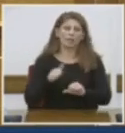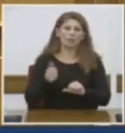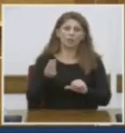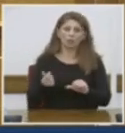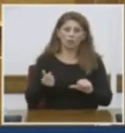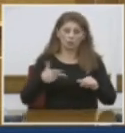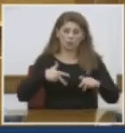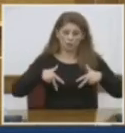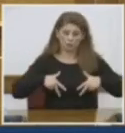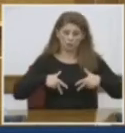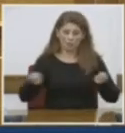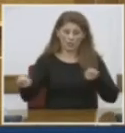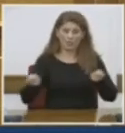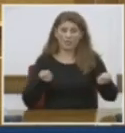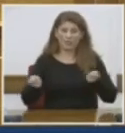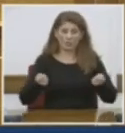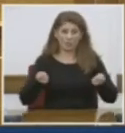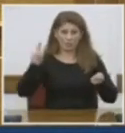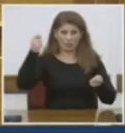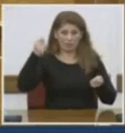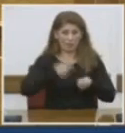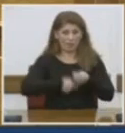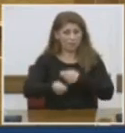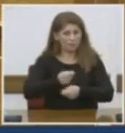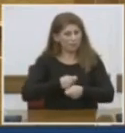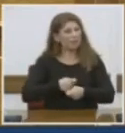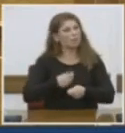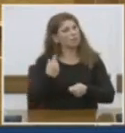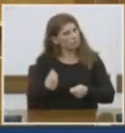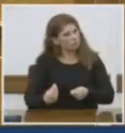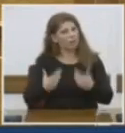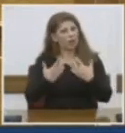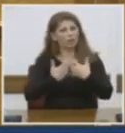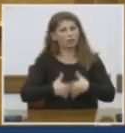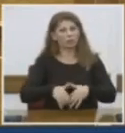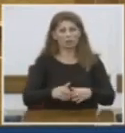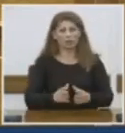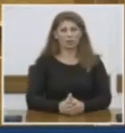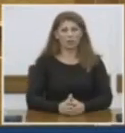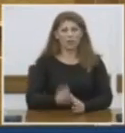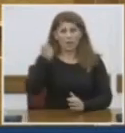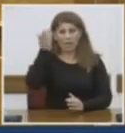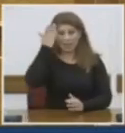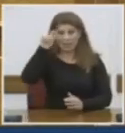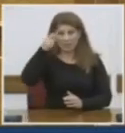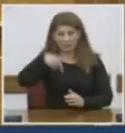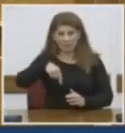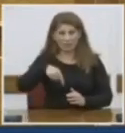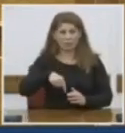διοικείται η ΔΕΗ. Και η επιχείρηση εξηγιάνθηκε. Η αξία της σήμερα